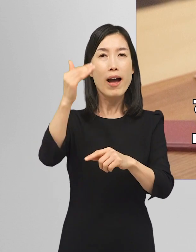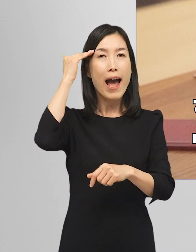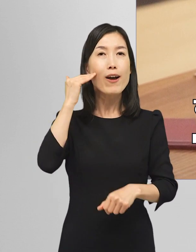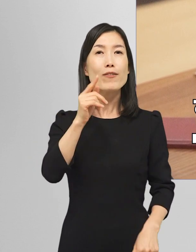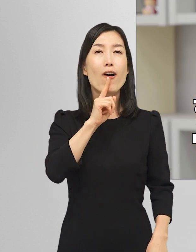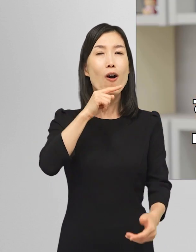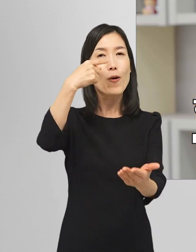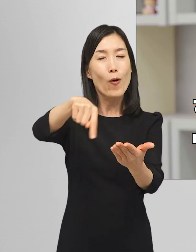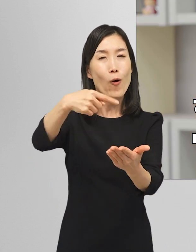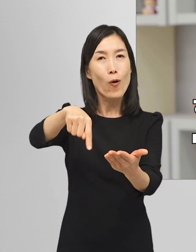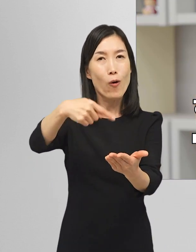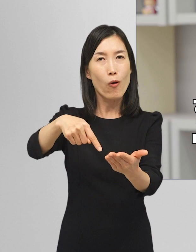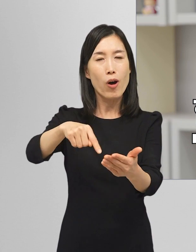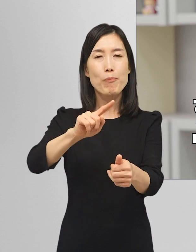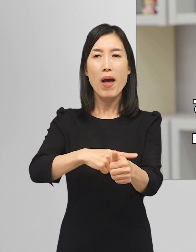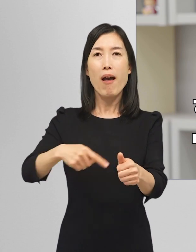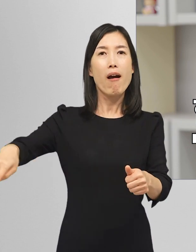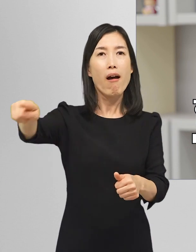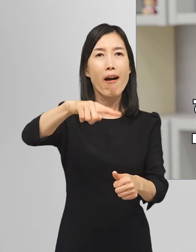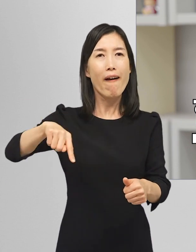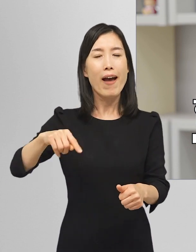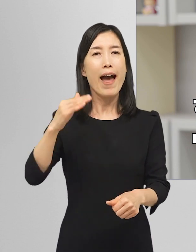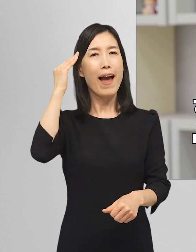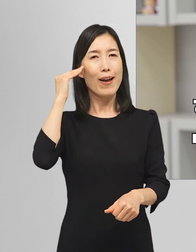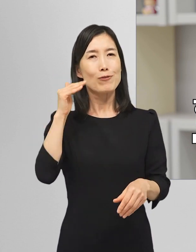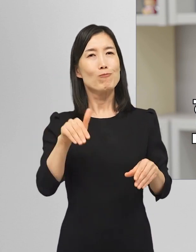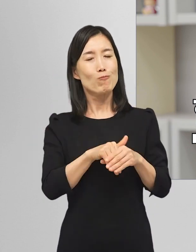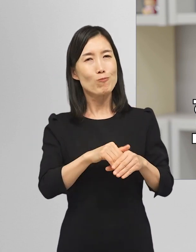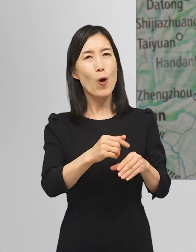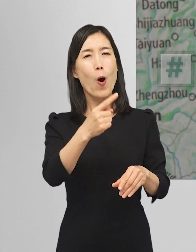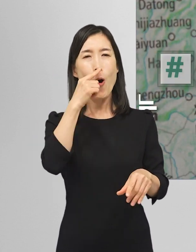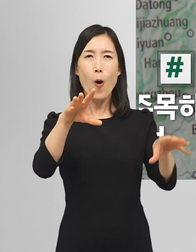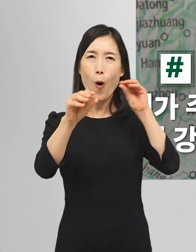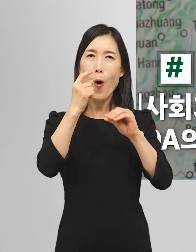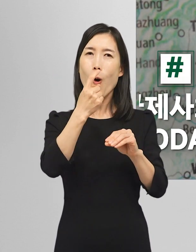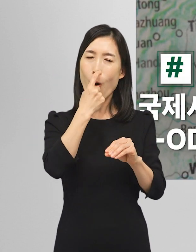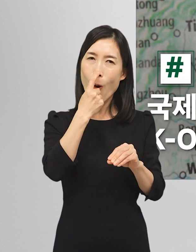어떤 전통이나 생활 방식 등을 소개할 수 있는 좋은 기회가 되기도 합니다.